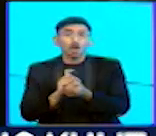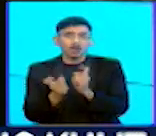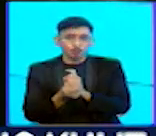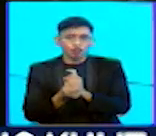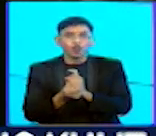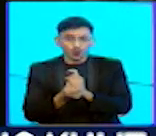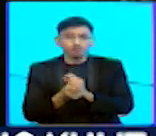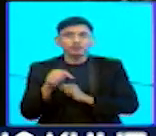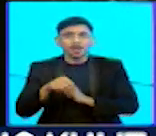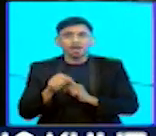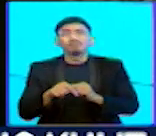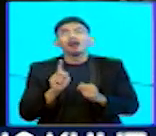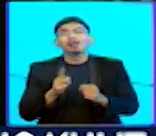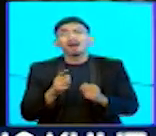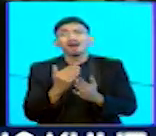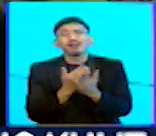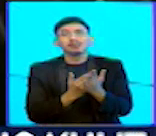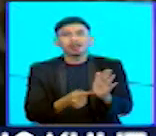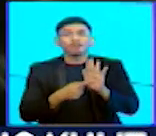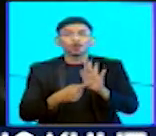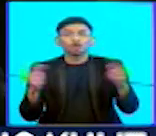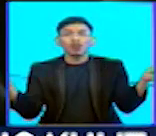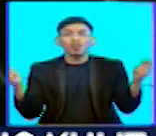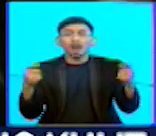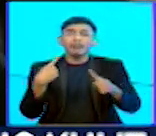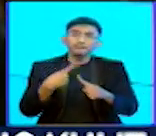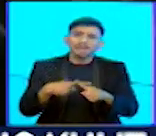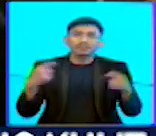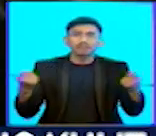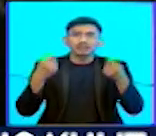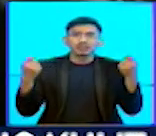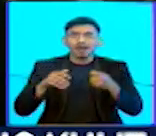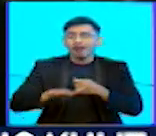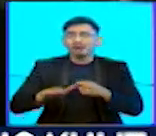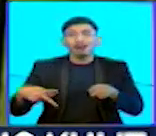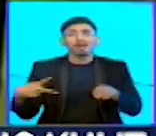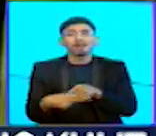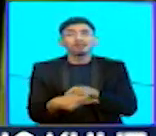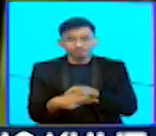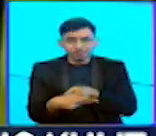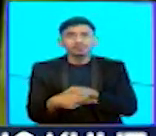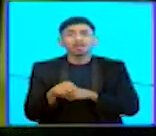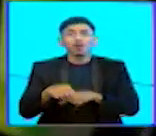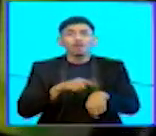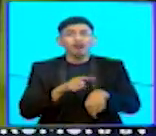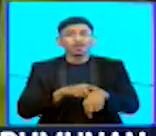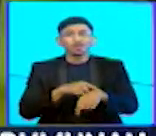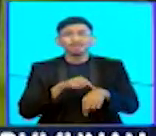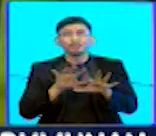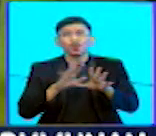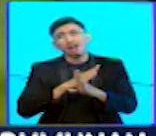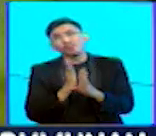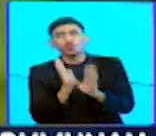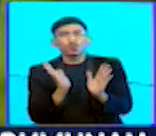wayang kulit pada pesta hitanan anak kepala desa. Karena waktu sudah melewati pukul 10 malam, Satgas meminta pertunjukan